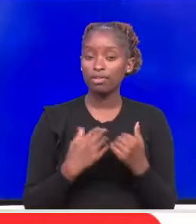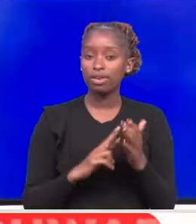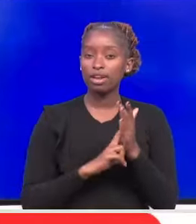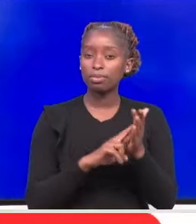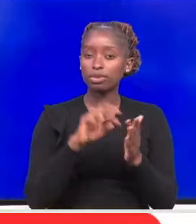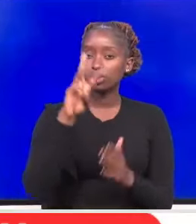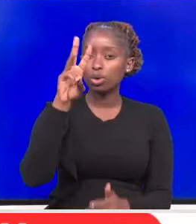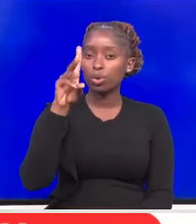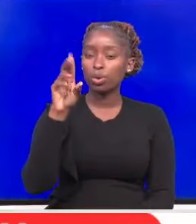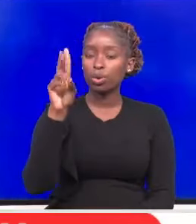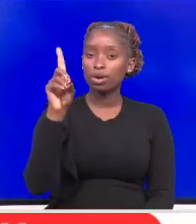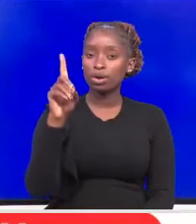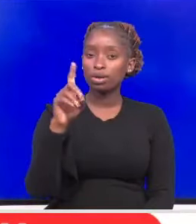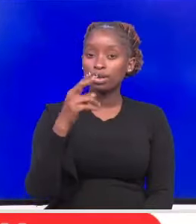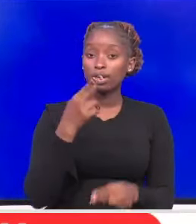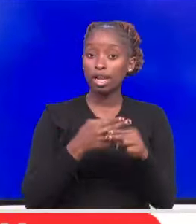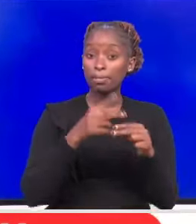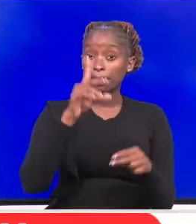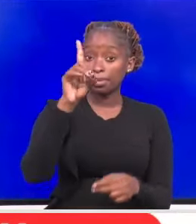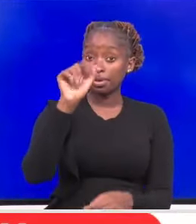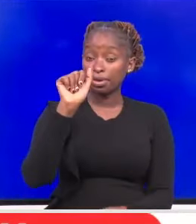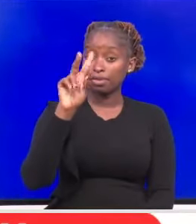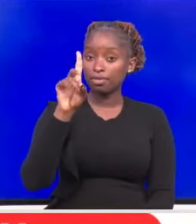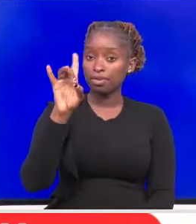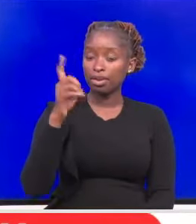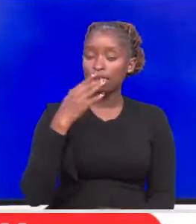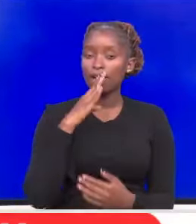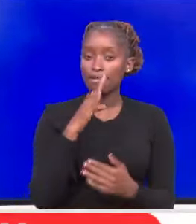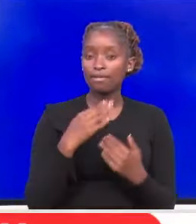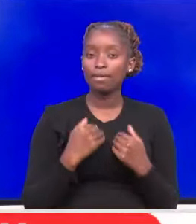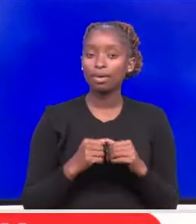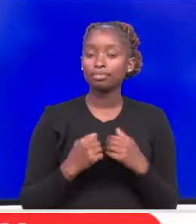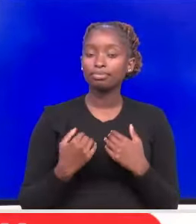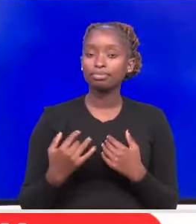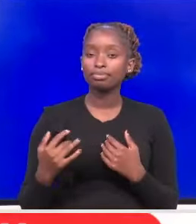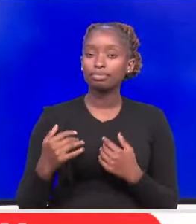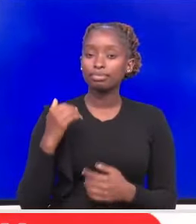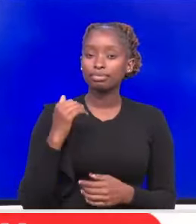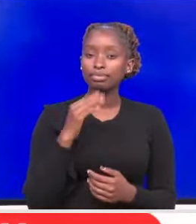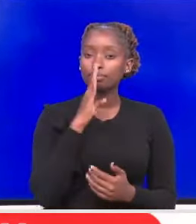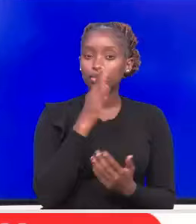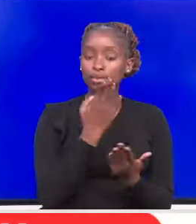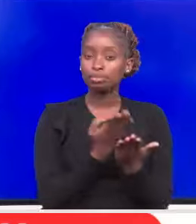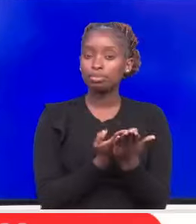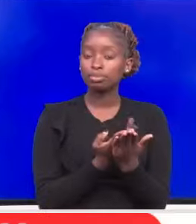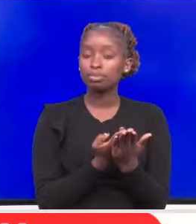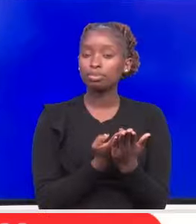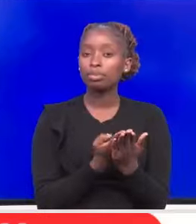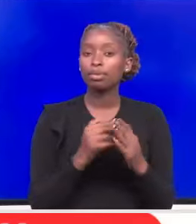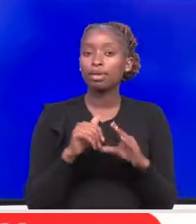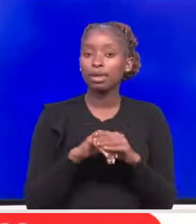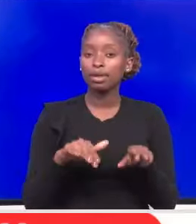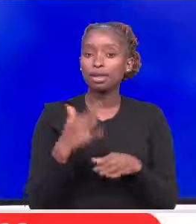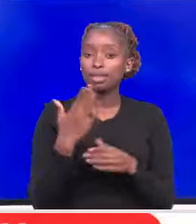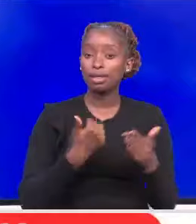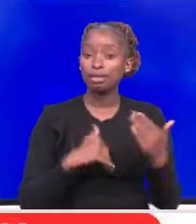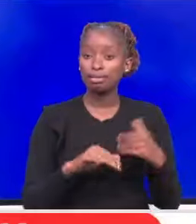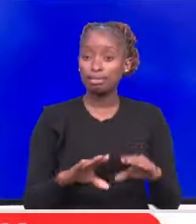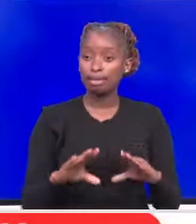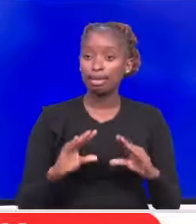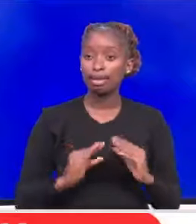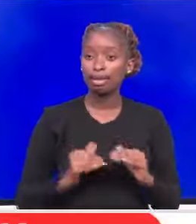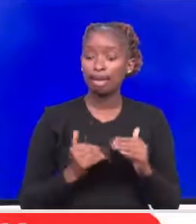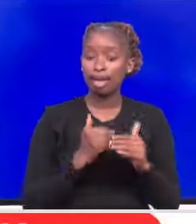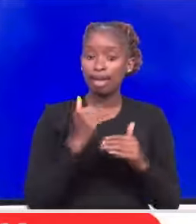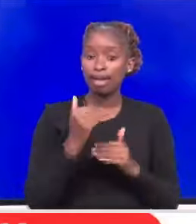wa Ndenderu David Mwaura anauguza majeraha katika mojawapo ya hospitali katika eneo la Kiambaa. Hii ni baada